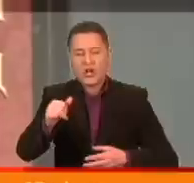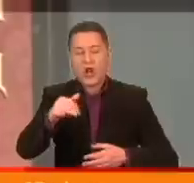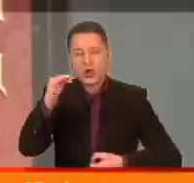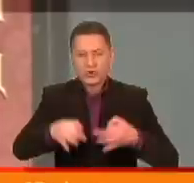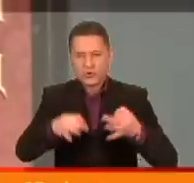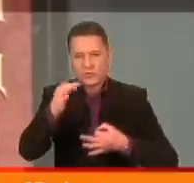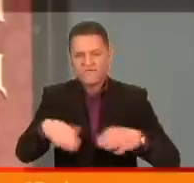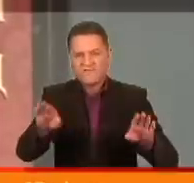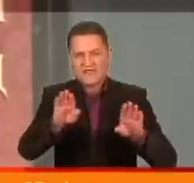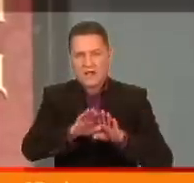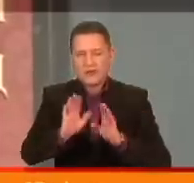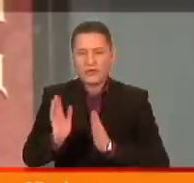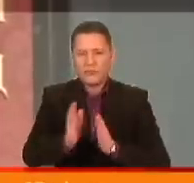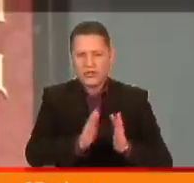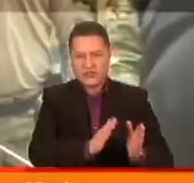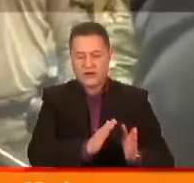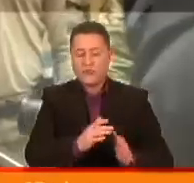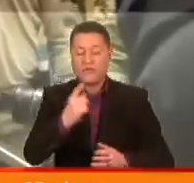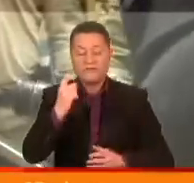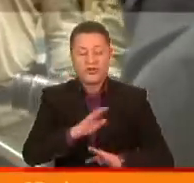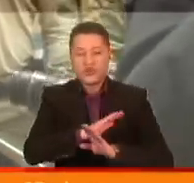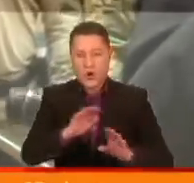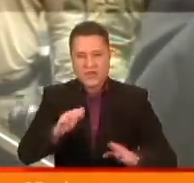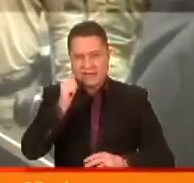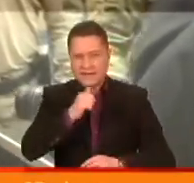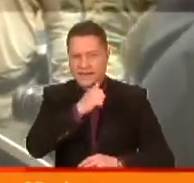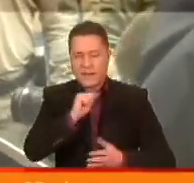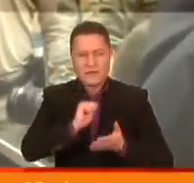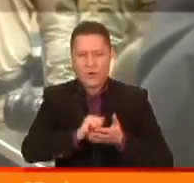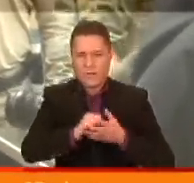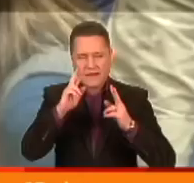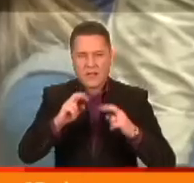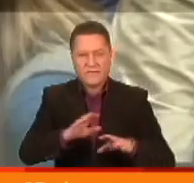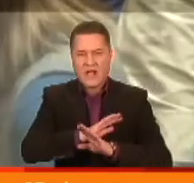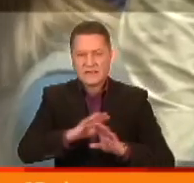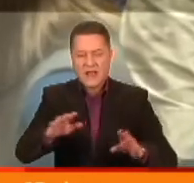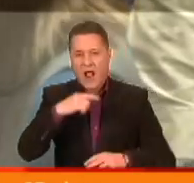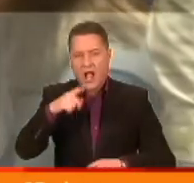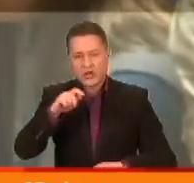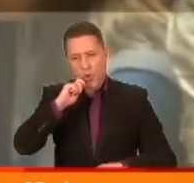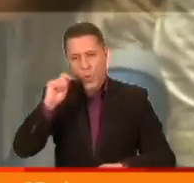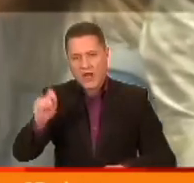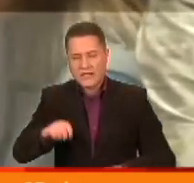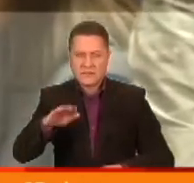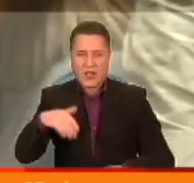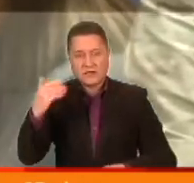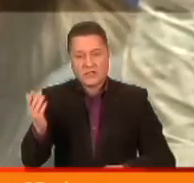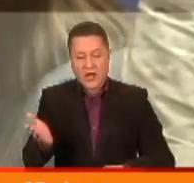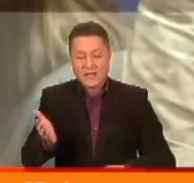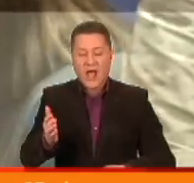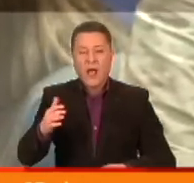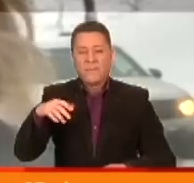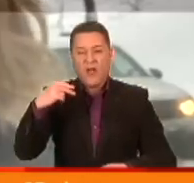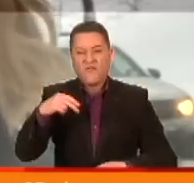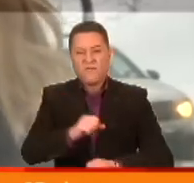у закритому режимі. Хоча жодних секретних документів там не розглядали, каже українська сторона. Але в перерві